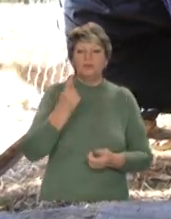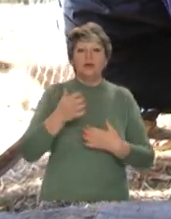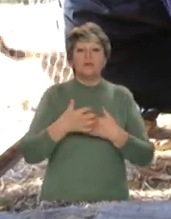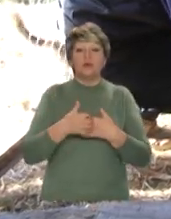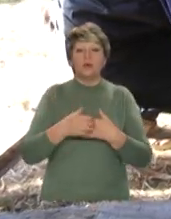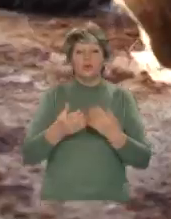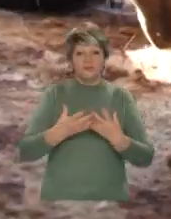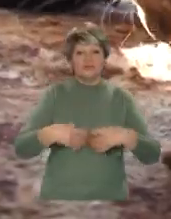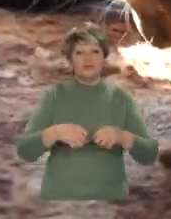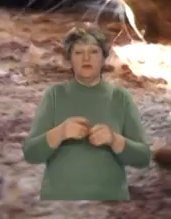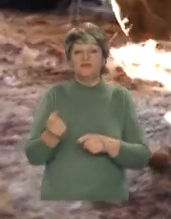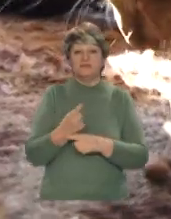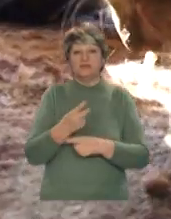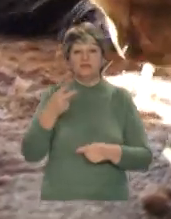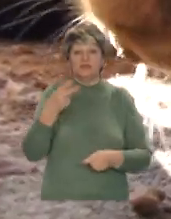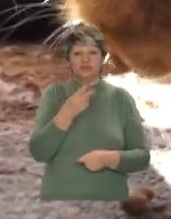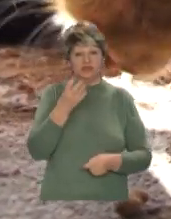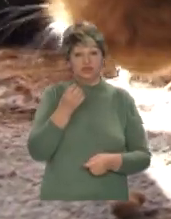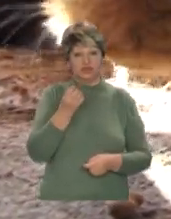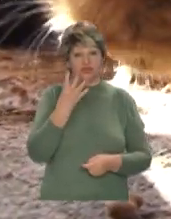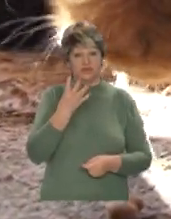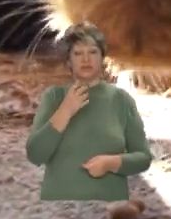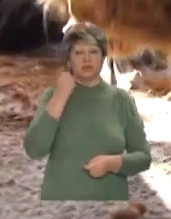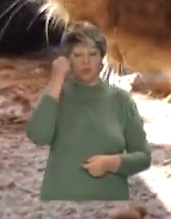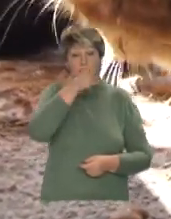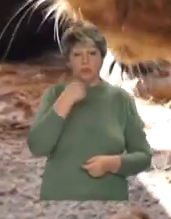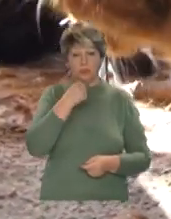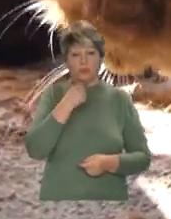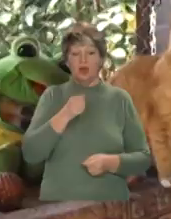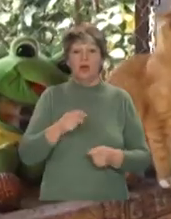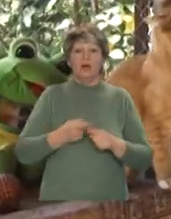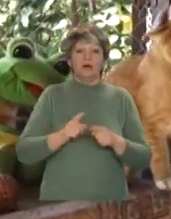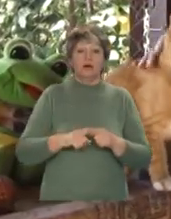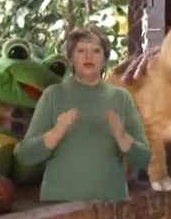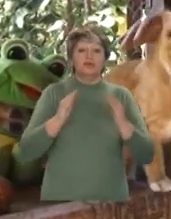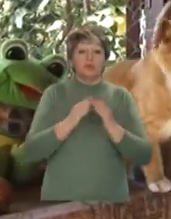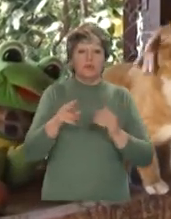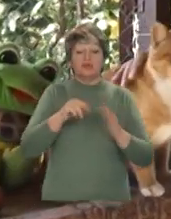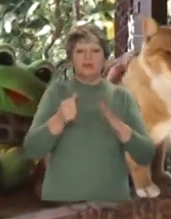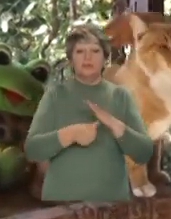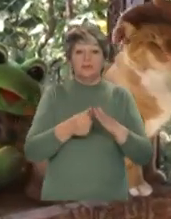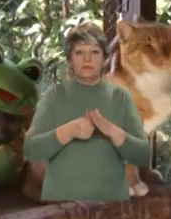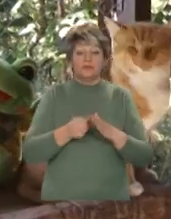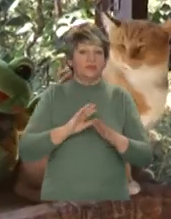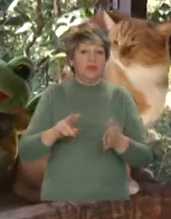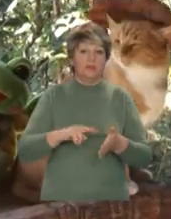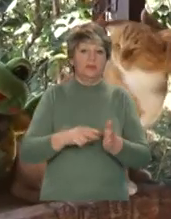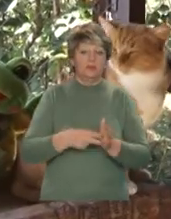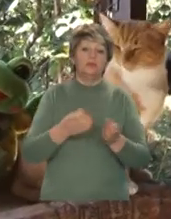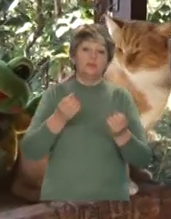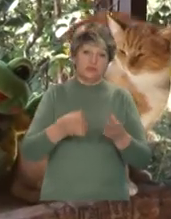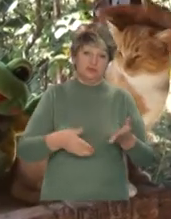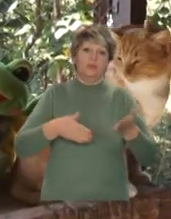Андрія Сабалдаш з'явився ще у 2004 році. Тоді притулок створювати не планували. Просто допомагали чотирилапам, які потрапляли в біду.